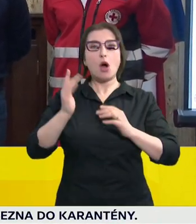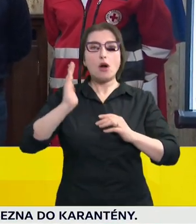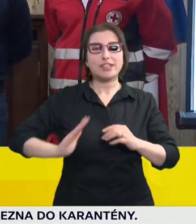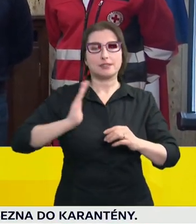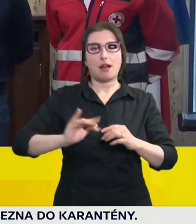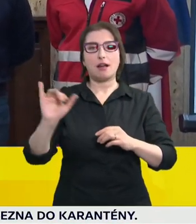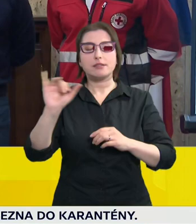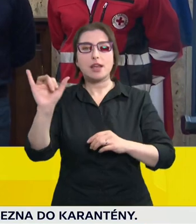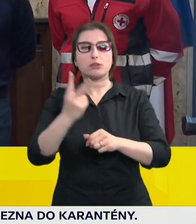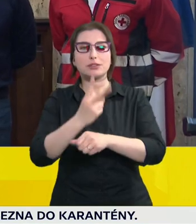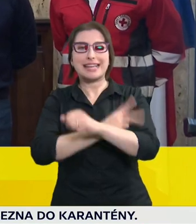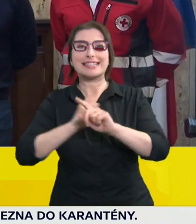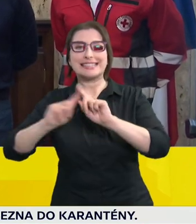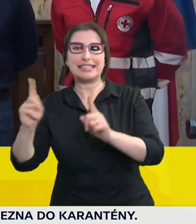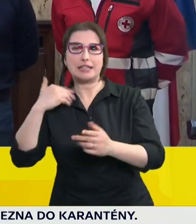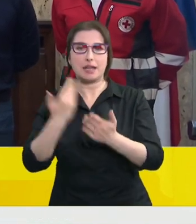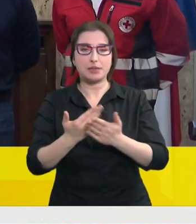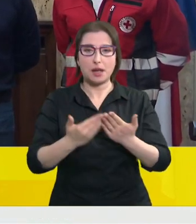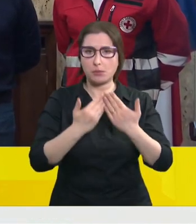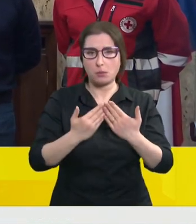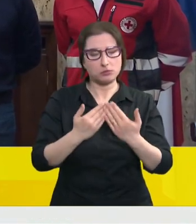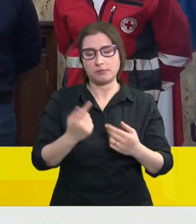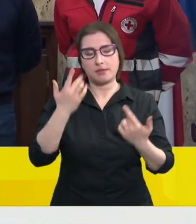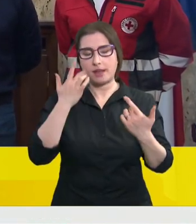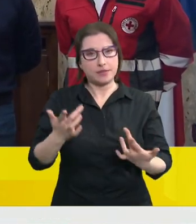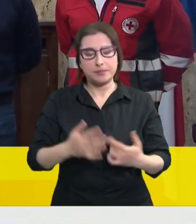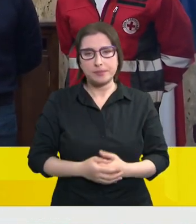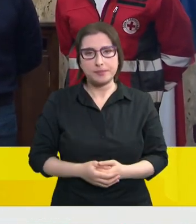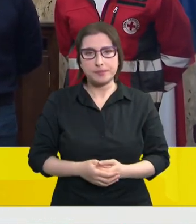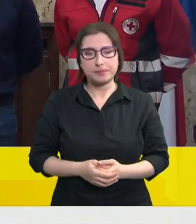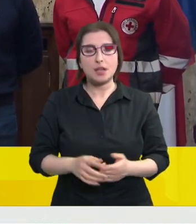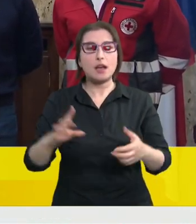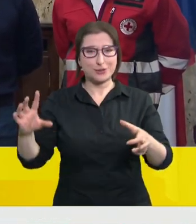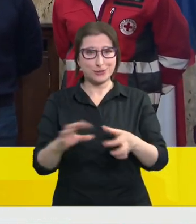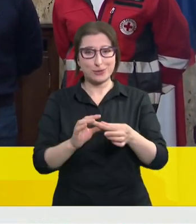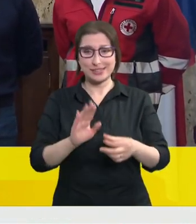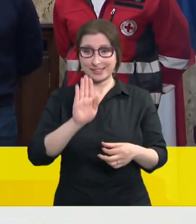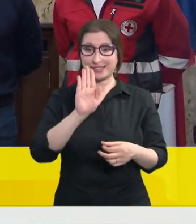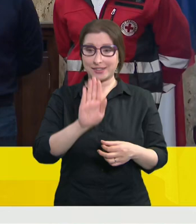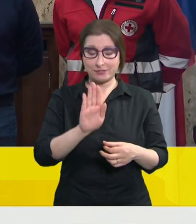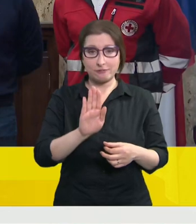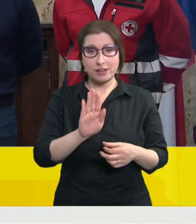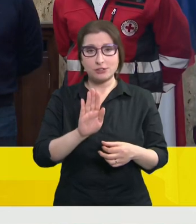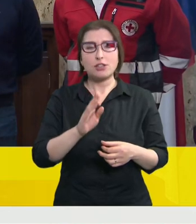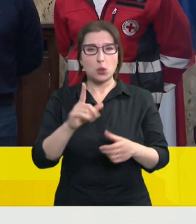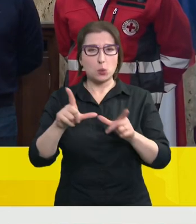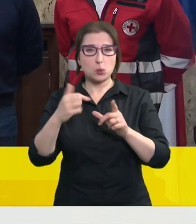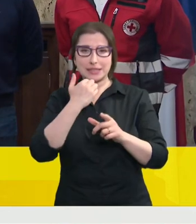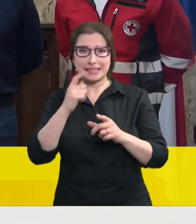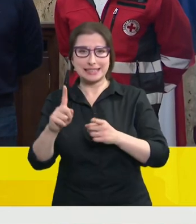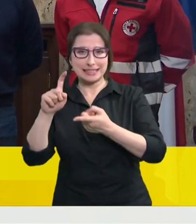nedostala. A potom těch vašich predikcí, nebo tedy nejenom vašich, ale samozřejmě i ÚZIS,